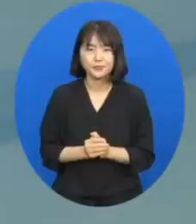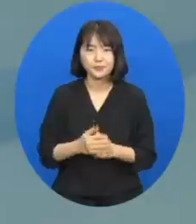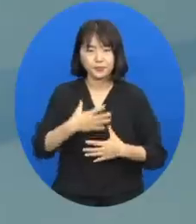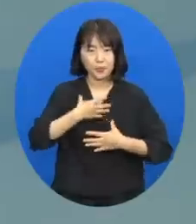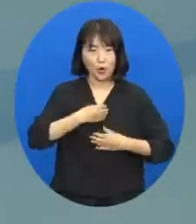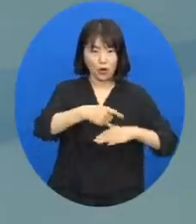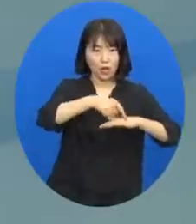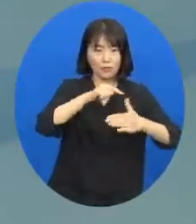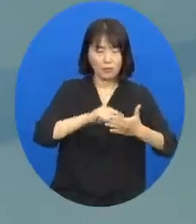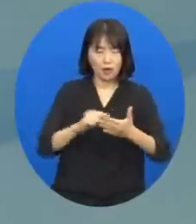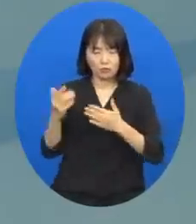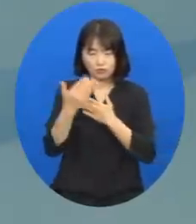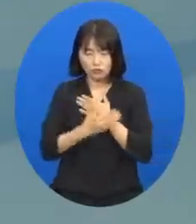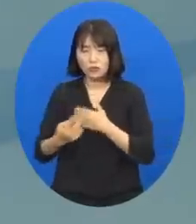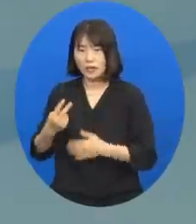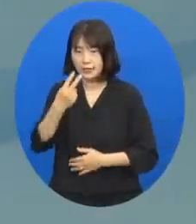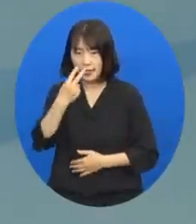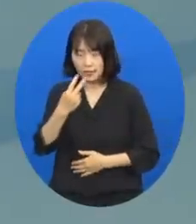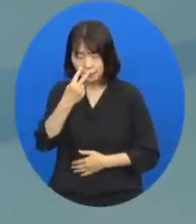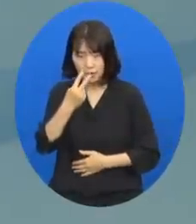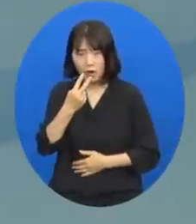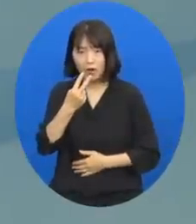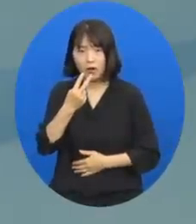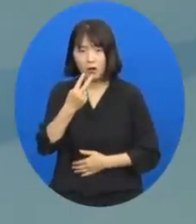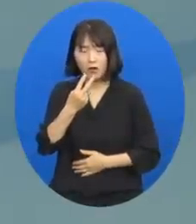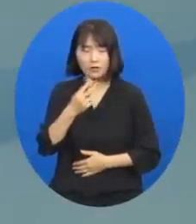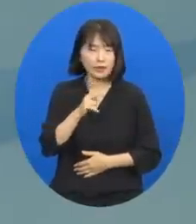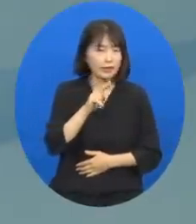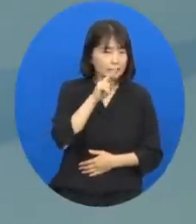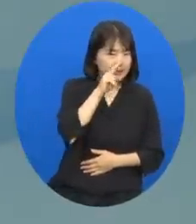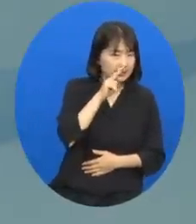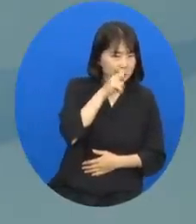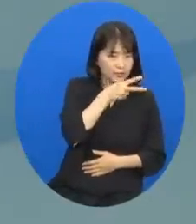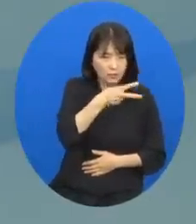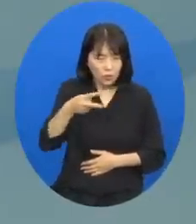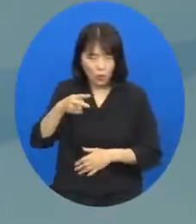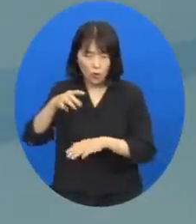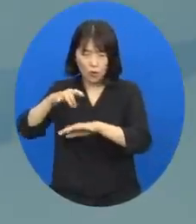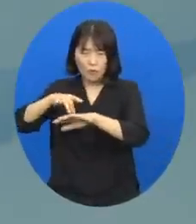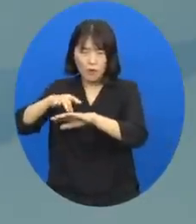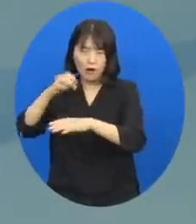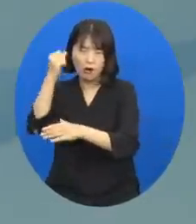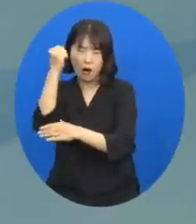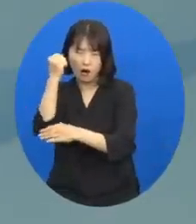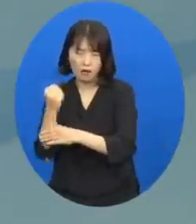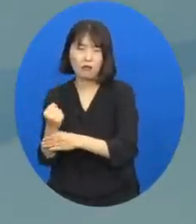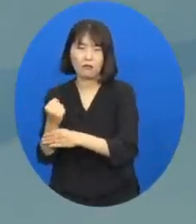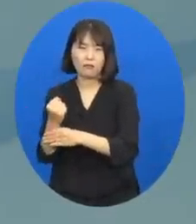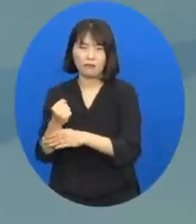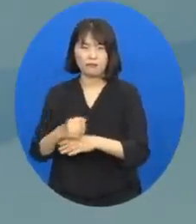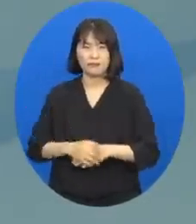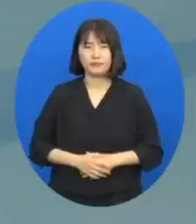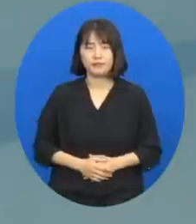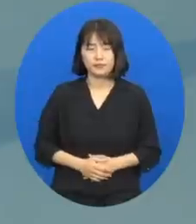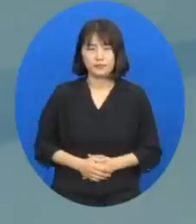마음은 육신의 생명이나 시 기능 뼈를 썩게 하느니라 뼈를 썩게 한다